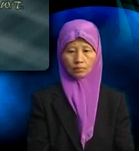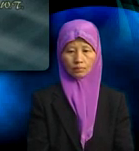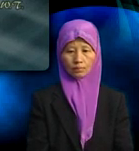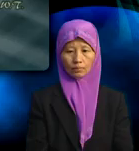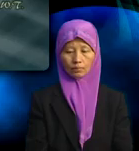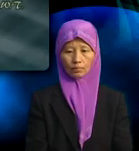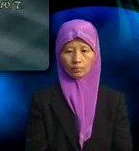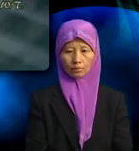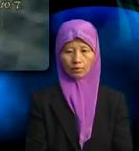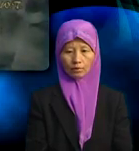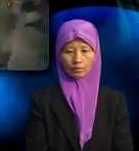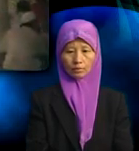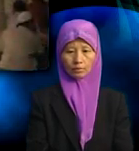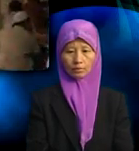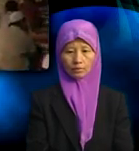Ta'ala.